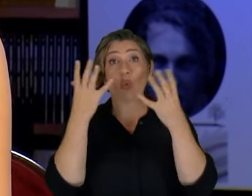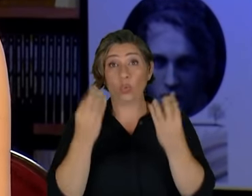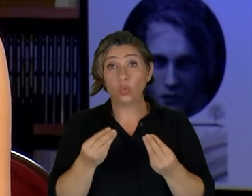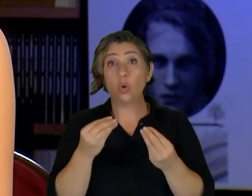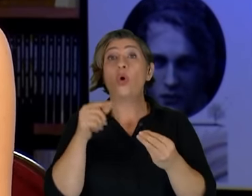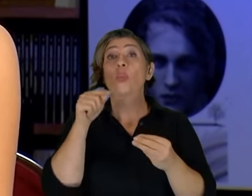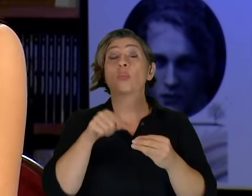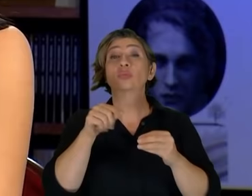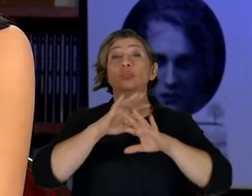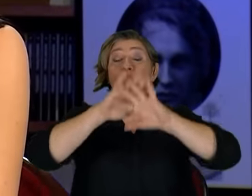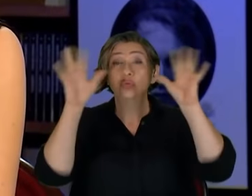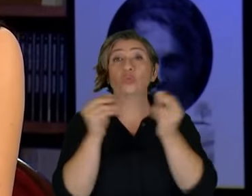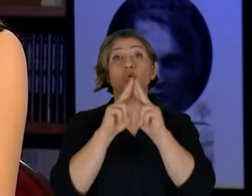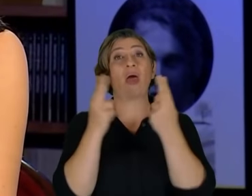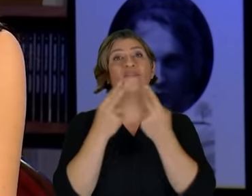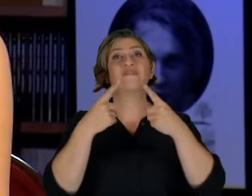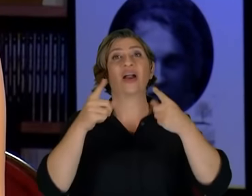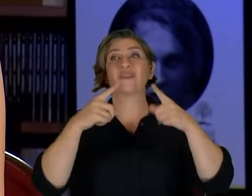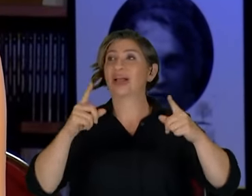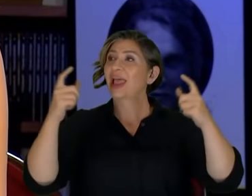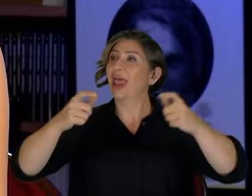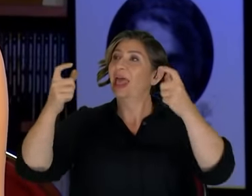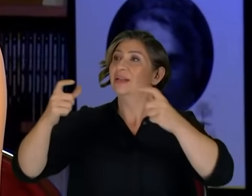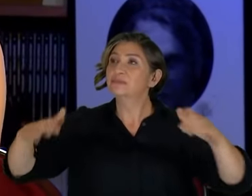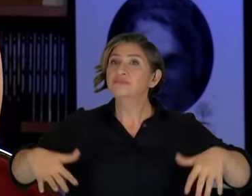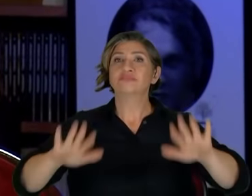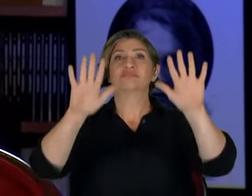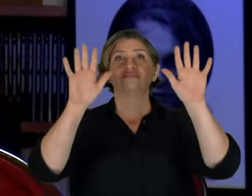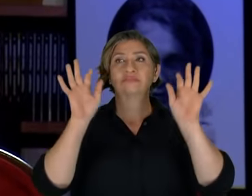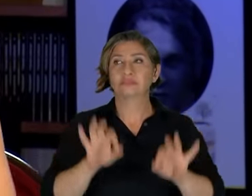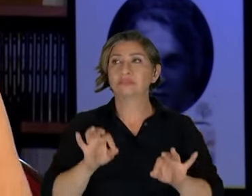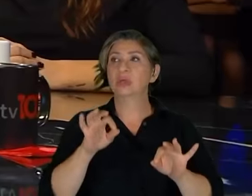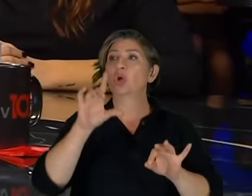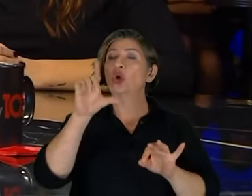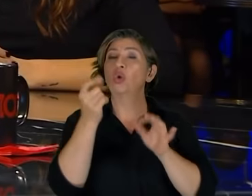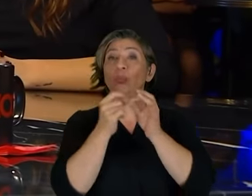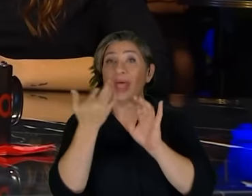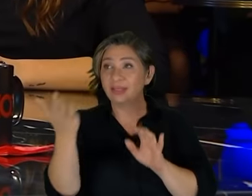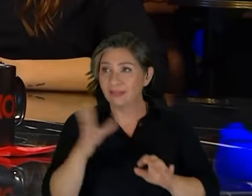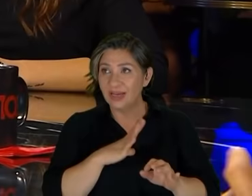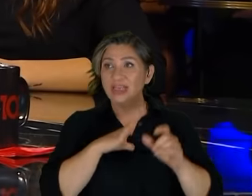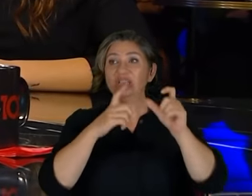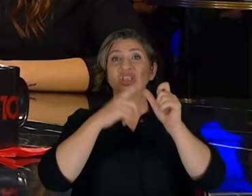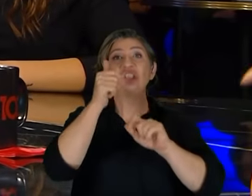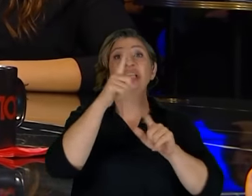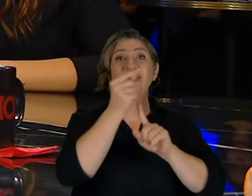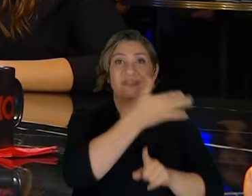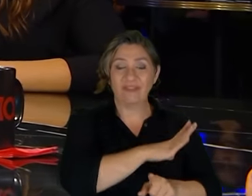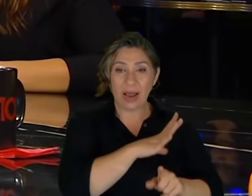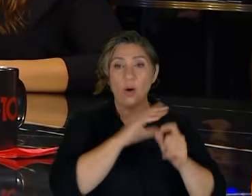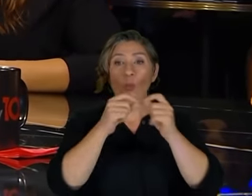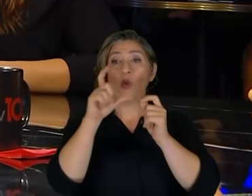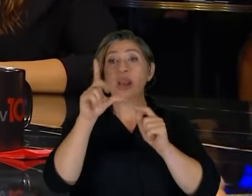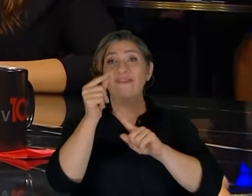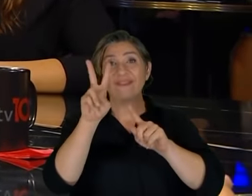burada bütün dünya şu anda zaten farklı yerlerde ayaklanmalar var. İşte Lübnan'da var, Şili'de var, Bolivya'da